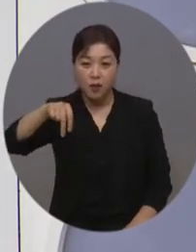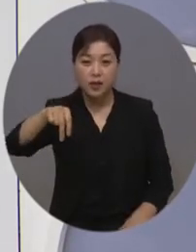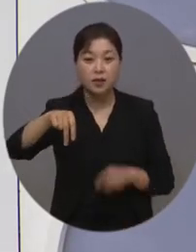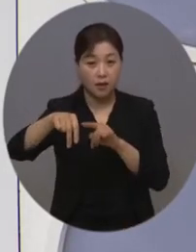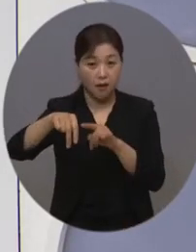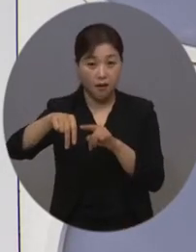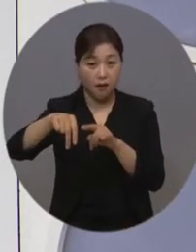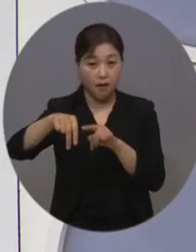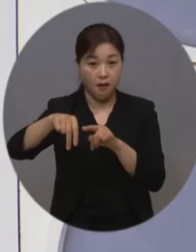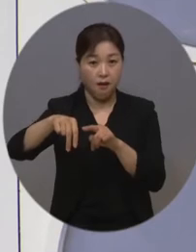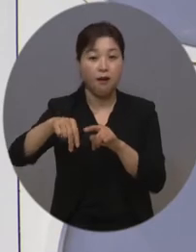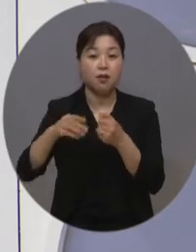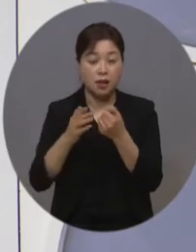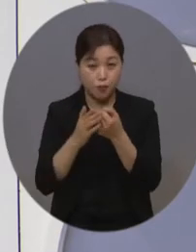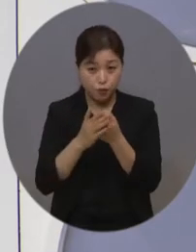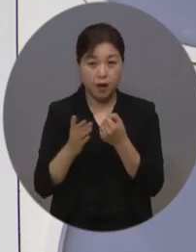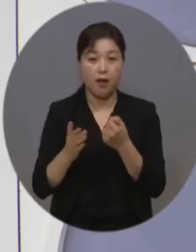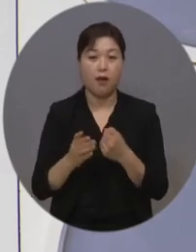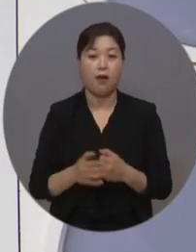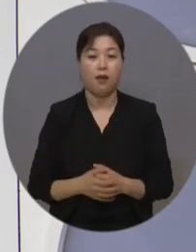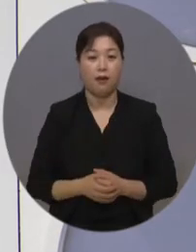해야지 정말 우리가